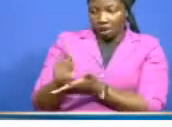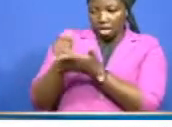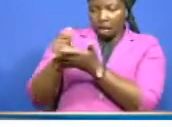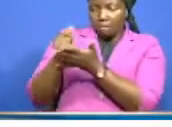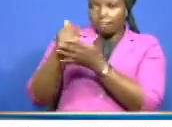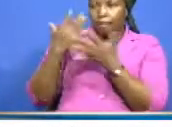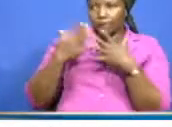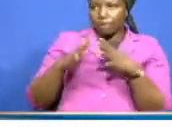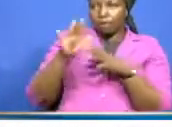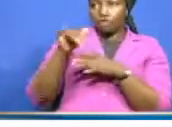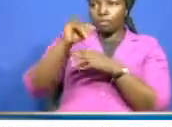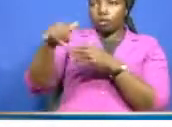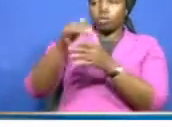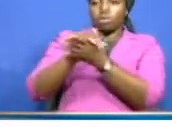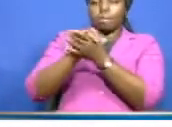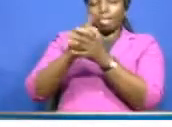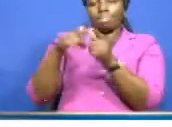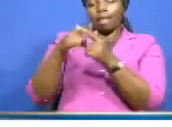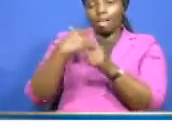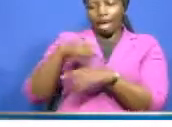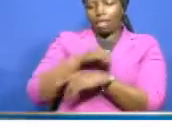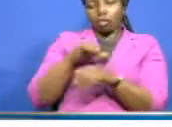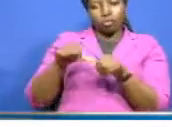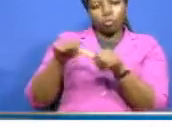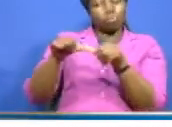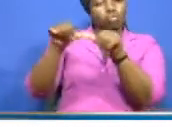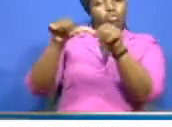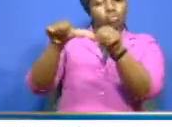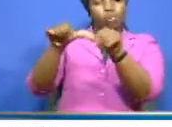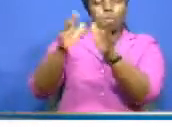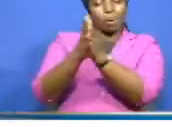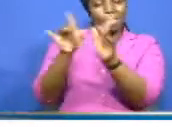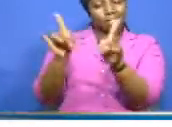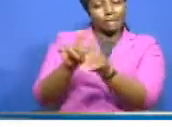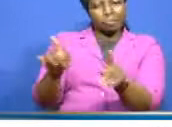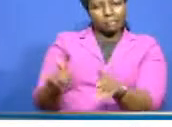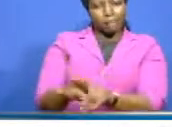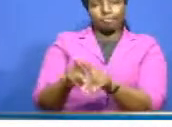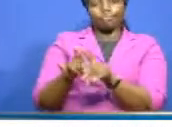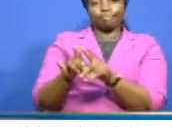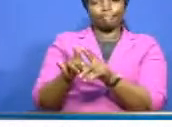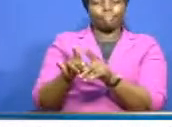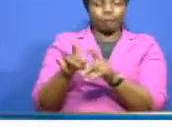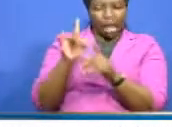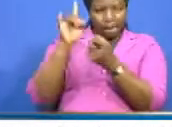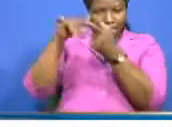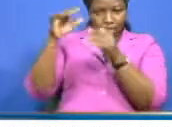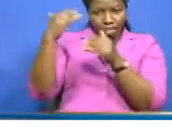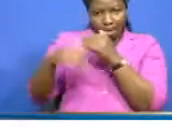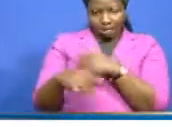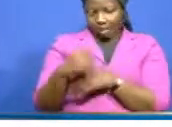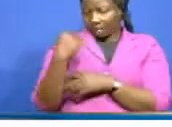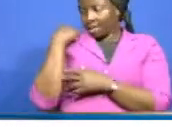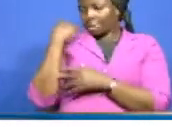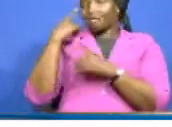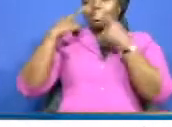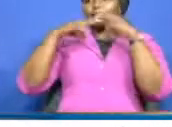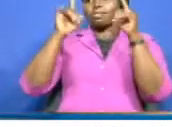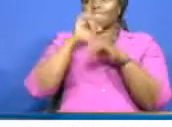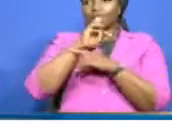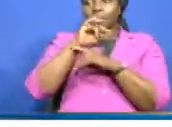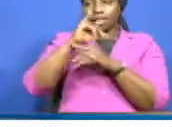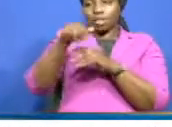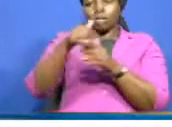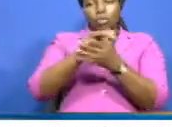Jubilee, hapa tutaendelea na huo mlengo hadi wakati wa mwisho. Ile ambayo lilitangazwa jana kuwa Jubilee sasa